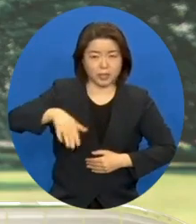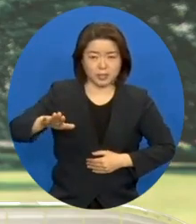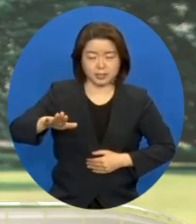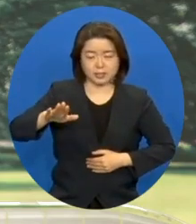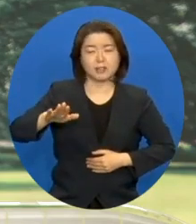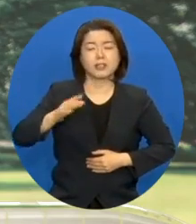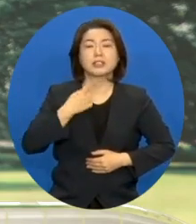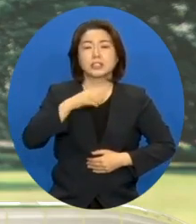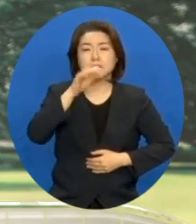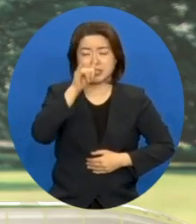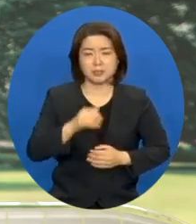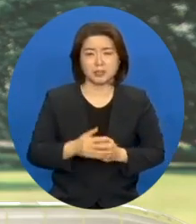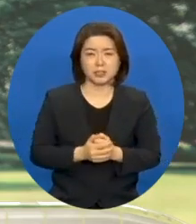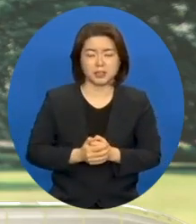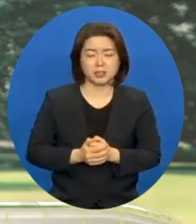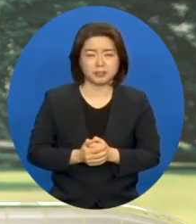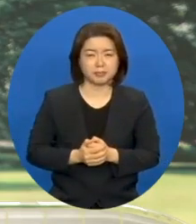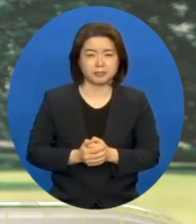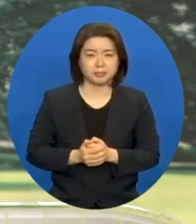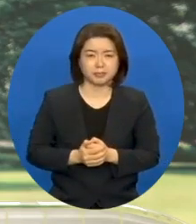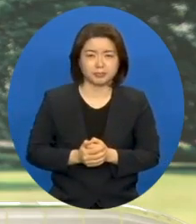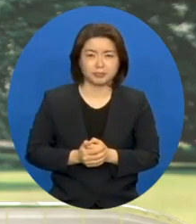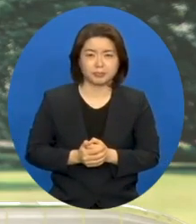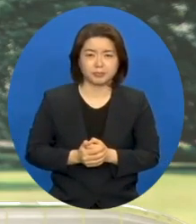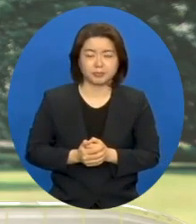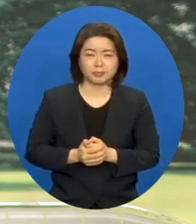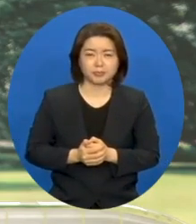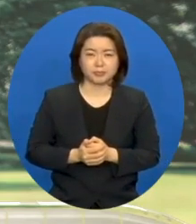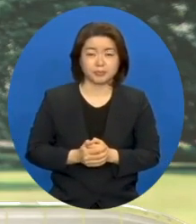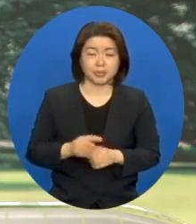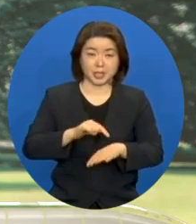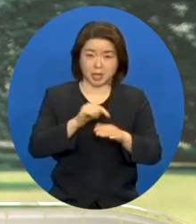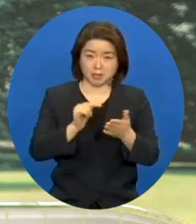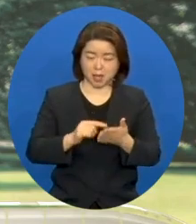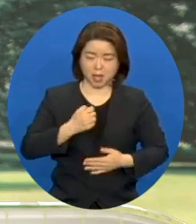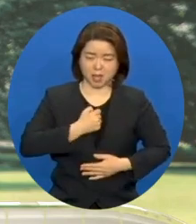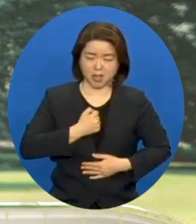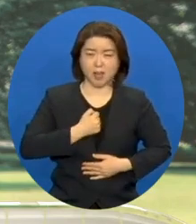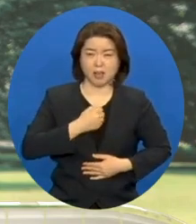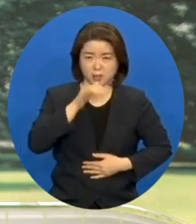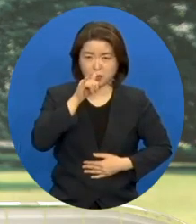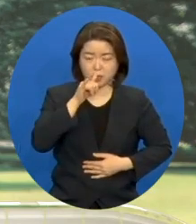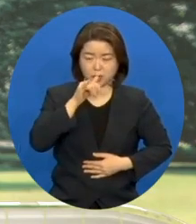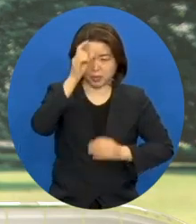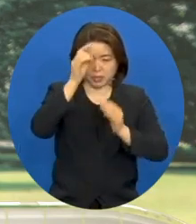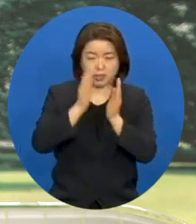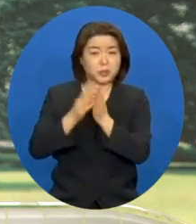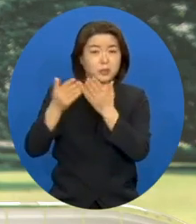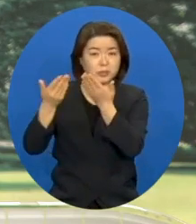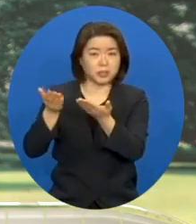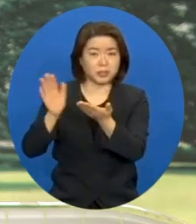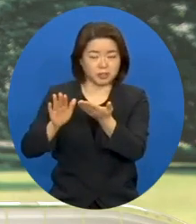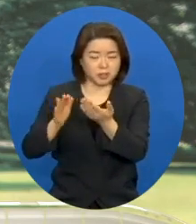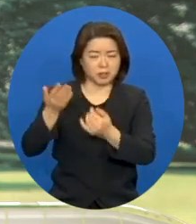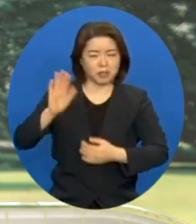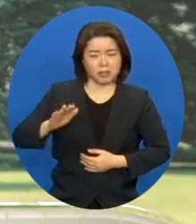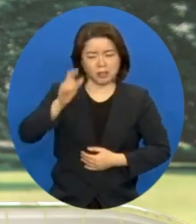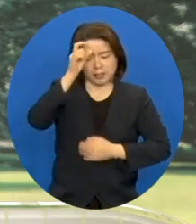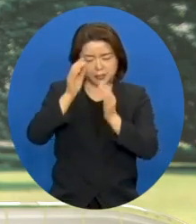기도를, 특별 기도를 했던 적이 있습니다. 마음은 답답하고 기도는 해야 되겠는데 기도는 안